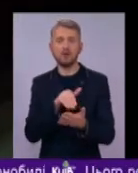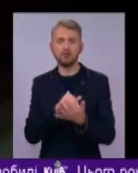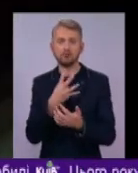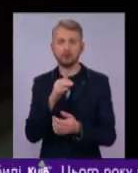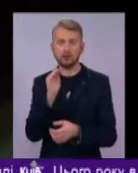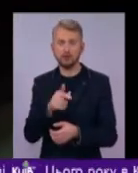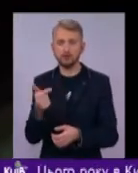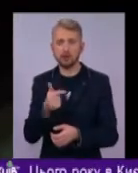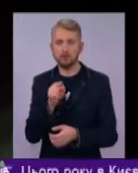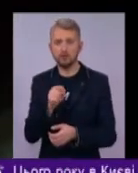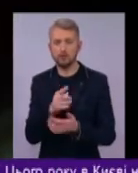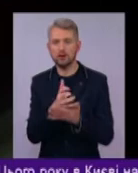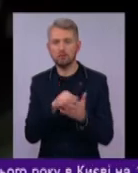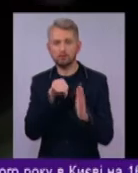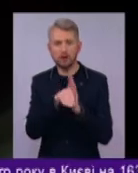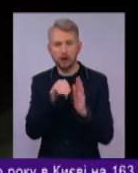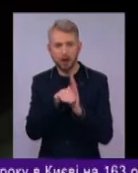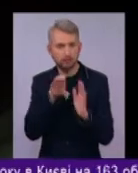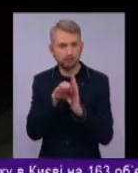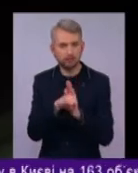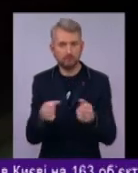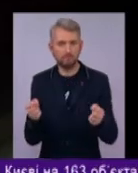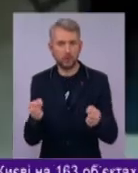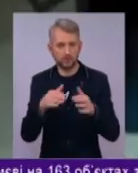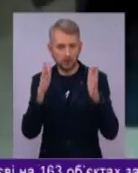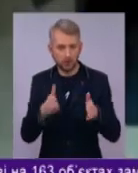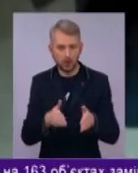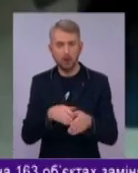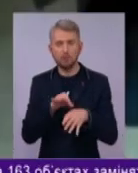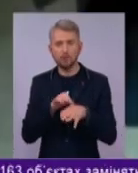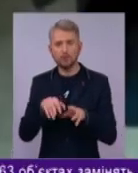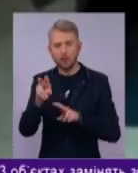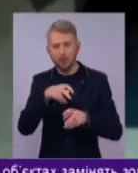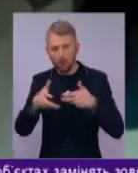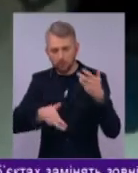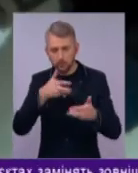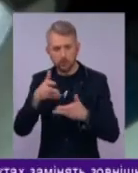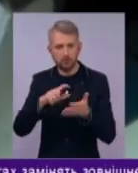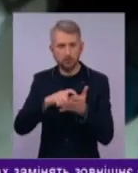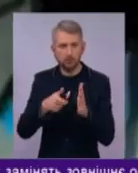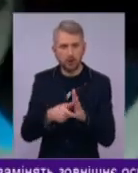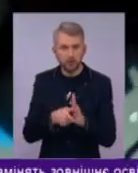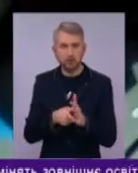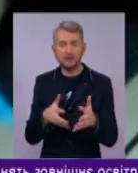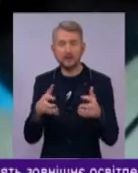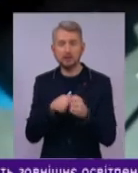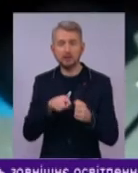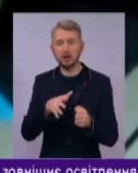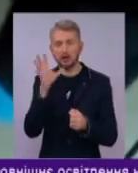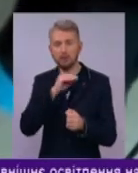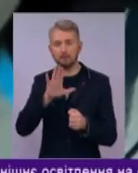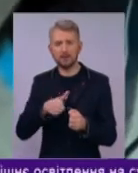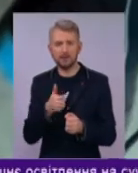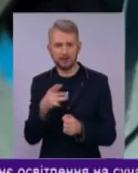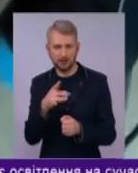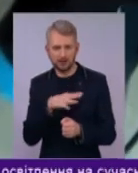400 тисяч гривень вони зберігали у морозильній камері. Провести обшук у помешканні та затримати наркокур'єрів поліцейські змогли після кількох